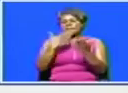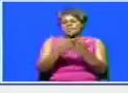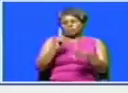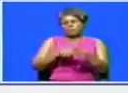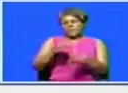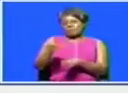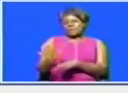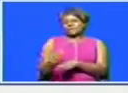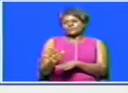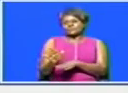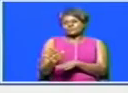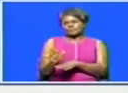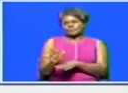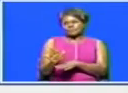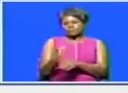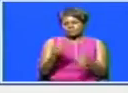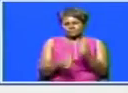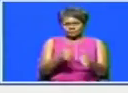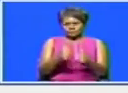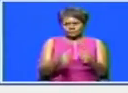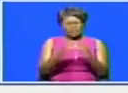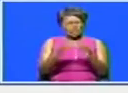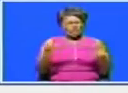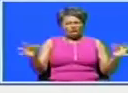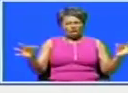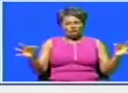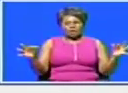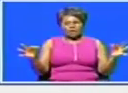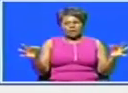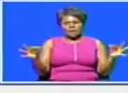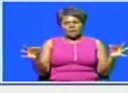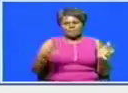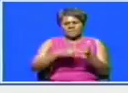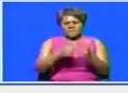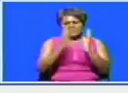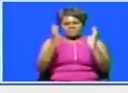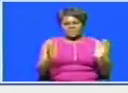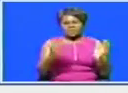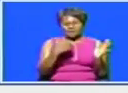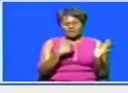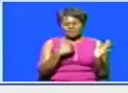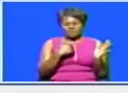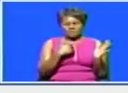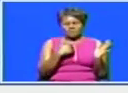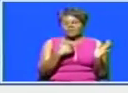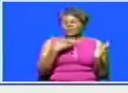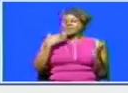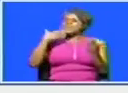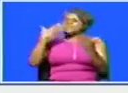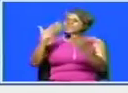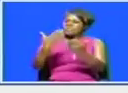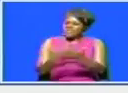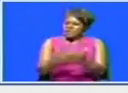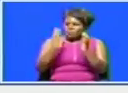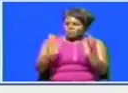wako. Kuweza kuandika ujumbe huu ambao ni mrefu na wenye maana sana. Tazamaji, asante sana kwa kuweza